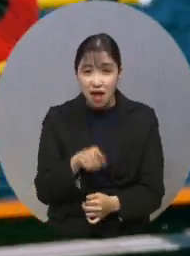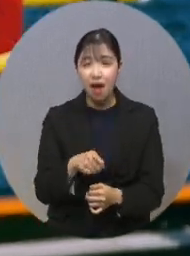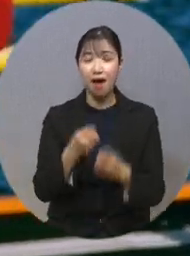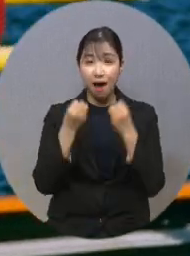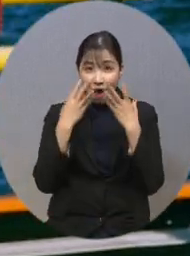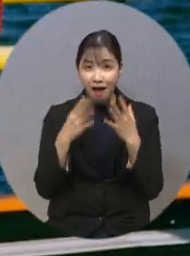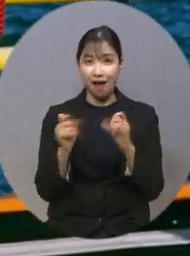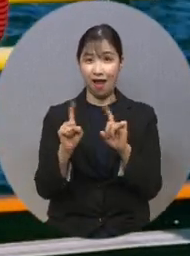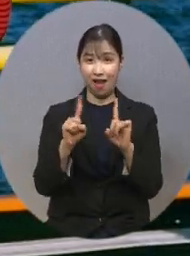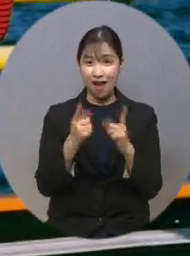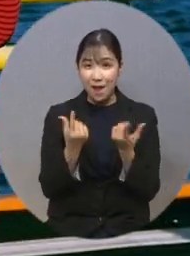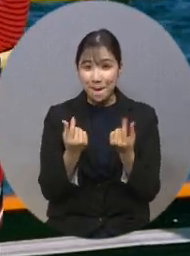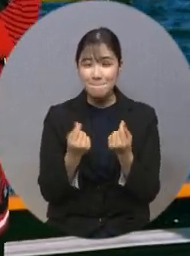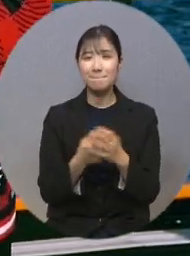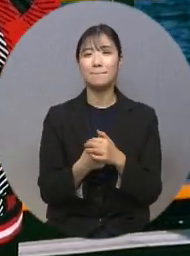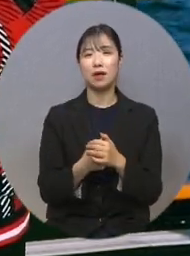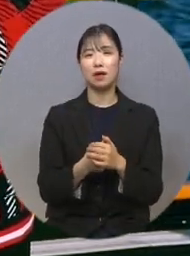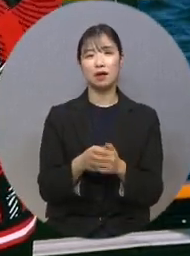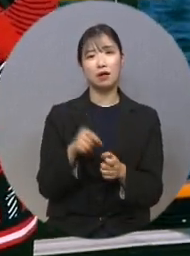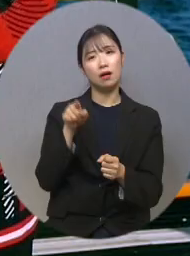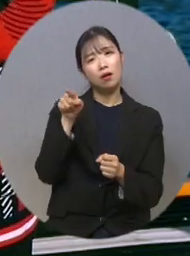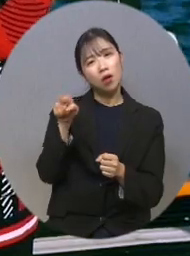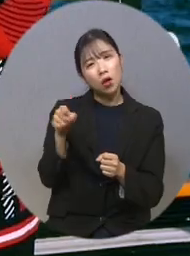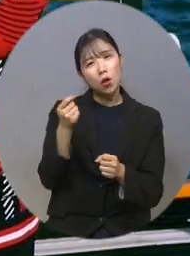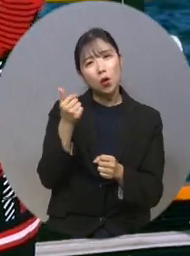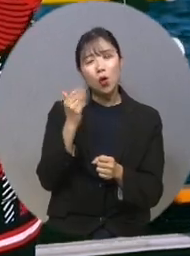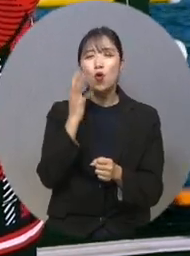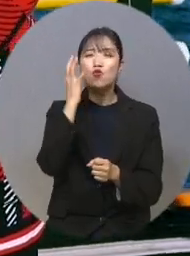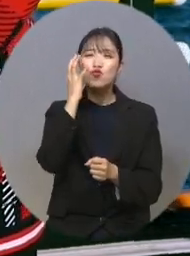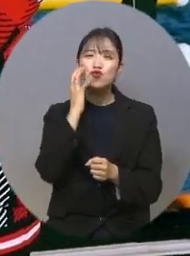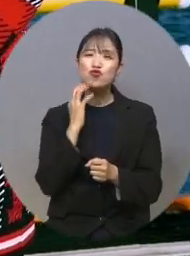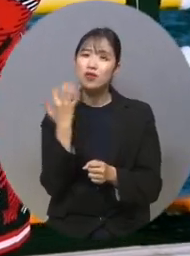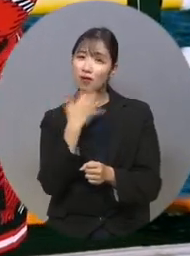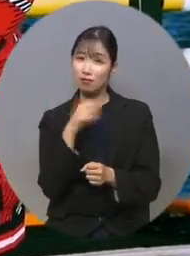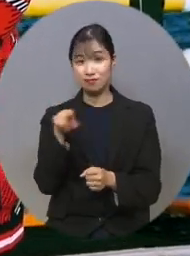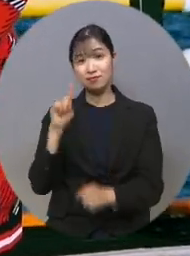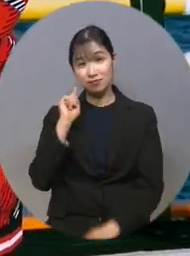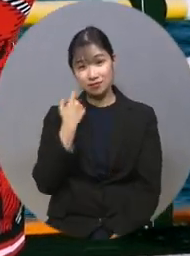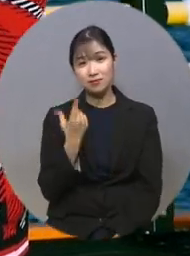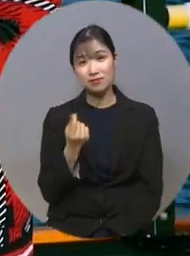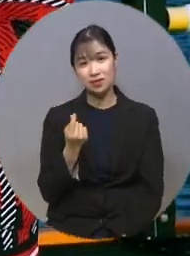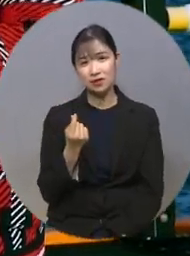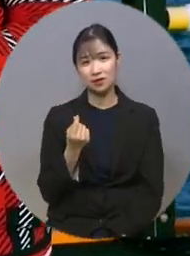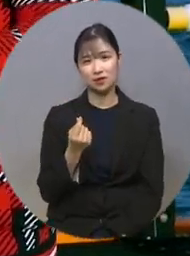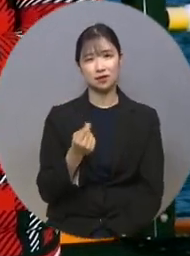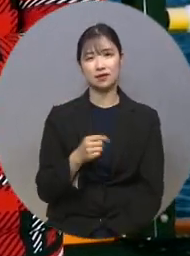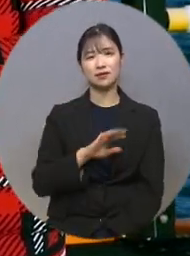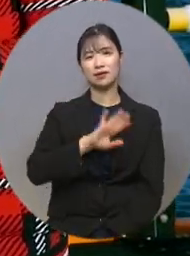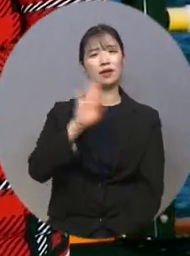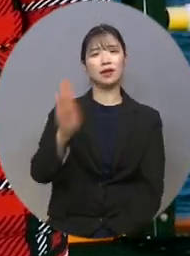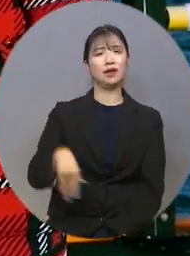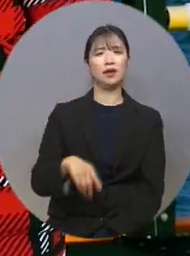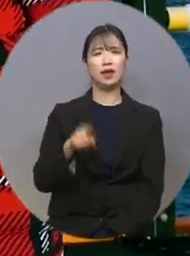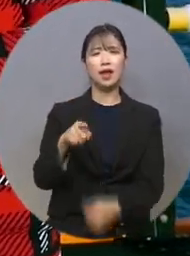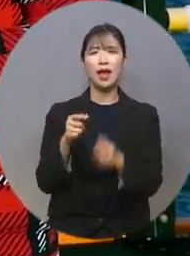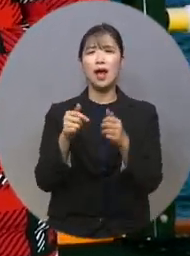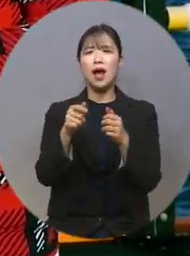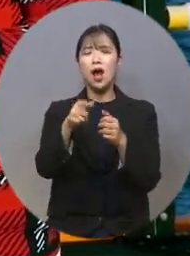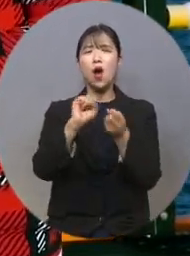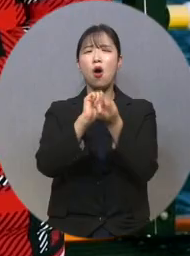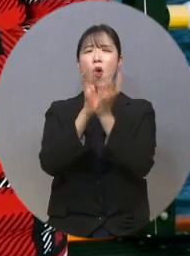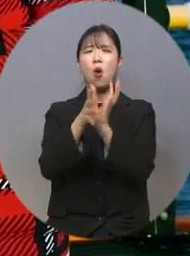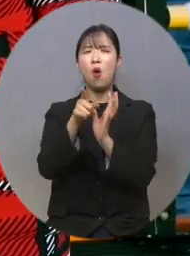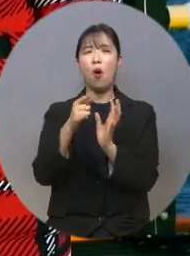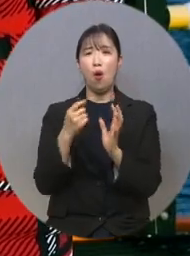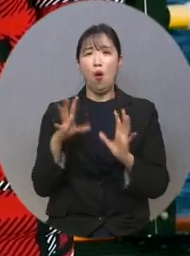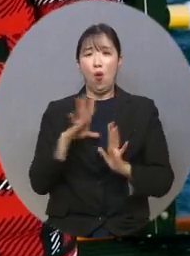예뻐. 네. 오, 정태 거는 약간 푸른 빛을 띠고 있고. 이것도 이쁘잖아요. 너한테 눈은... 질렸다, 야. 이 꽃이 깜짝 놀랐고 얼굴이